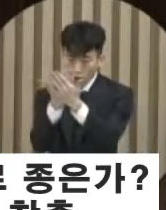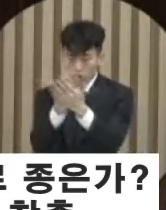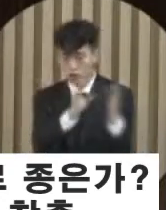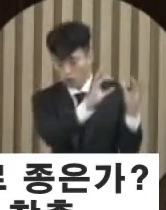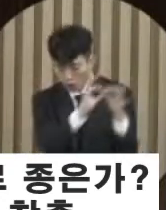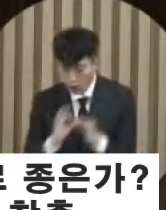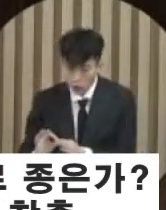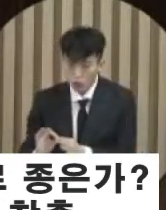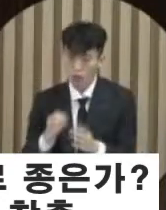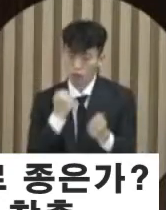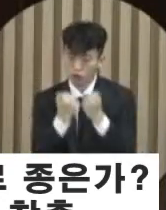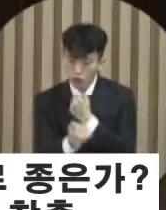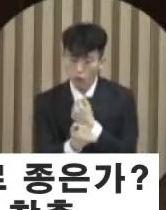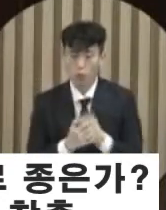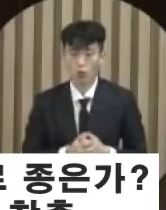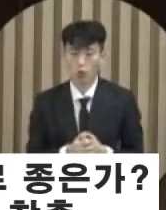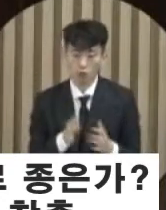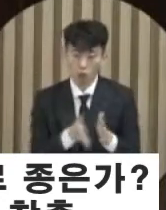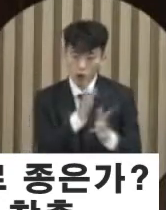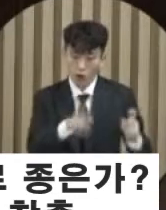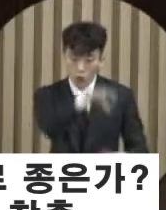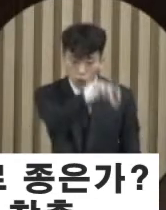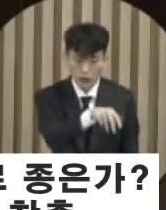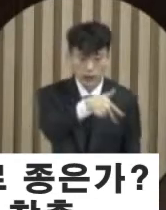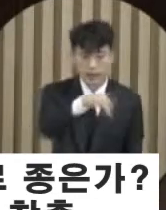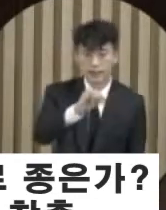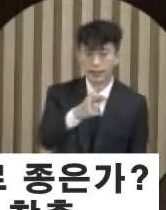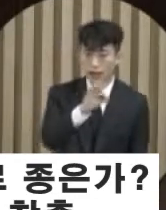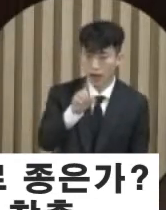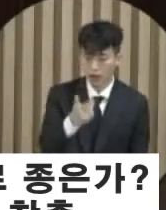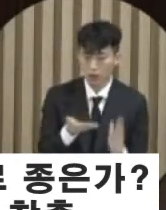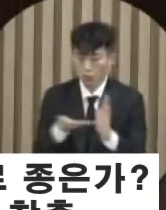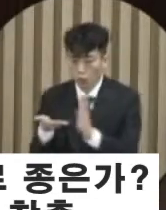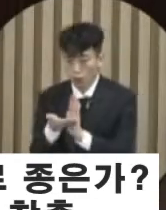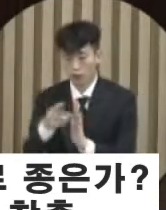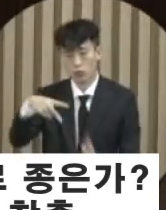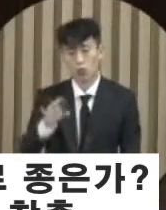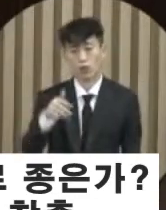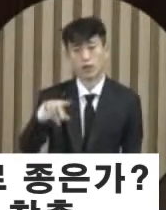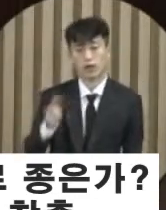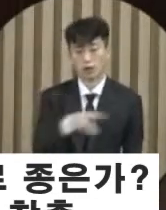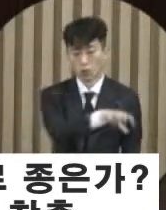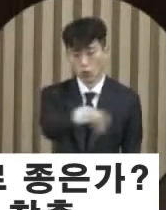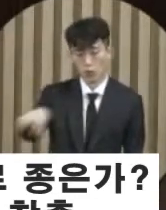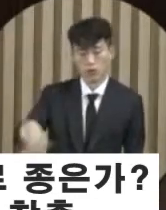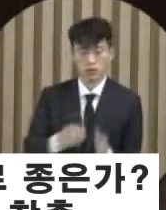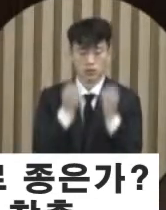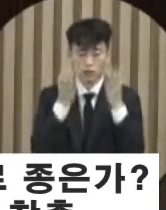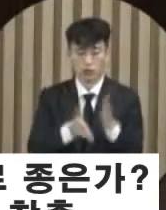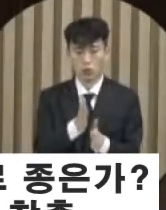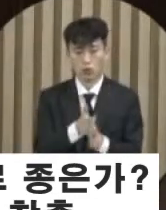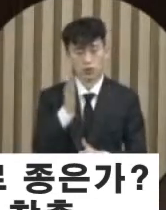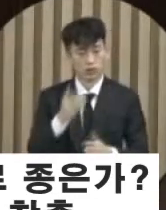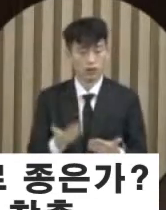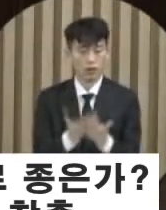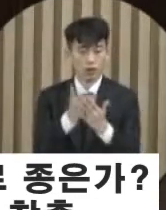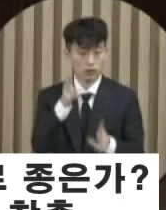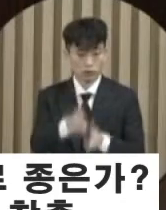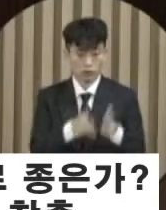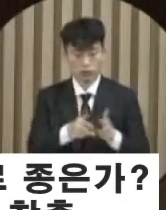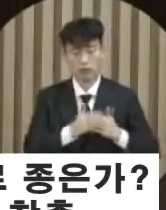불구하고 화성시에서는 진안지구, 봉담 3지구, 송산 그린시티 등 신도시 대규모 개발 사업이 계획대로